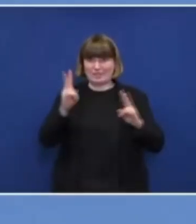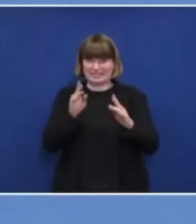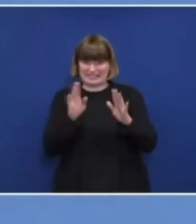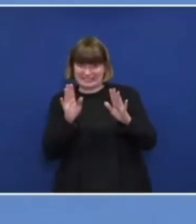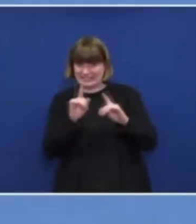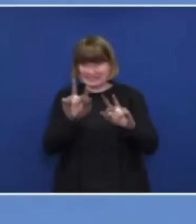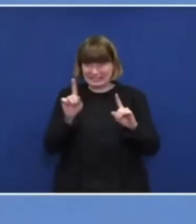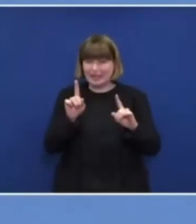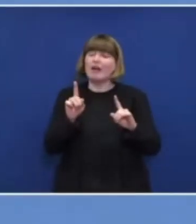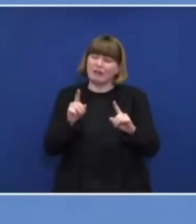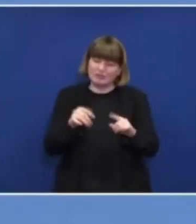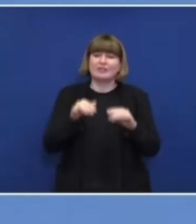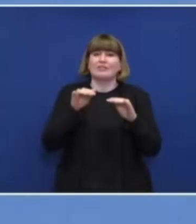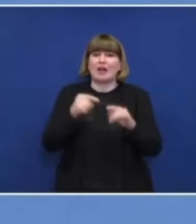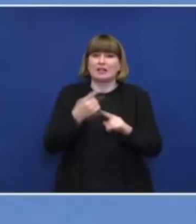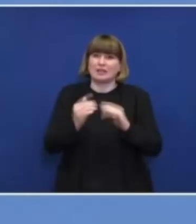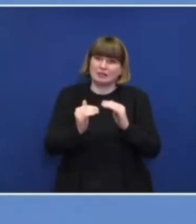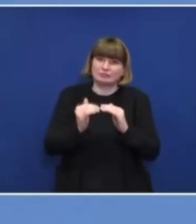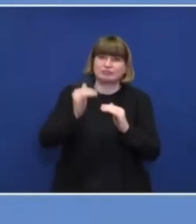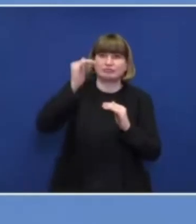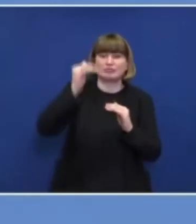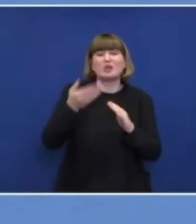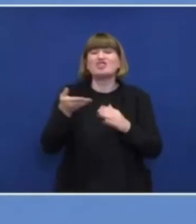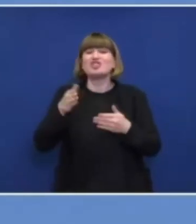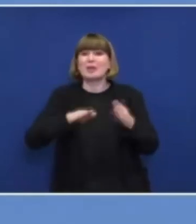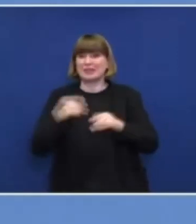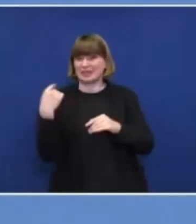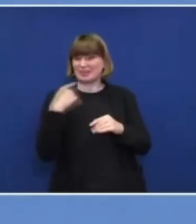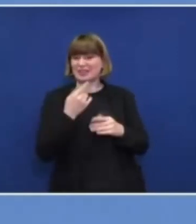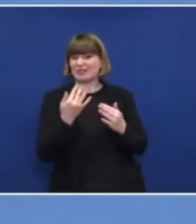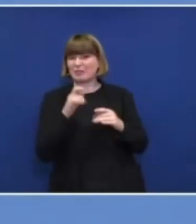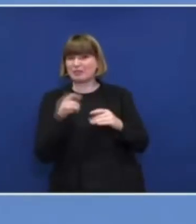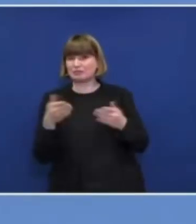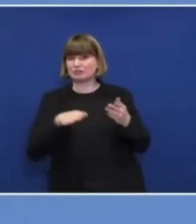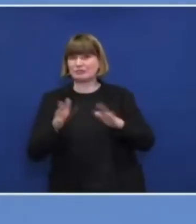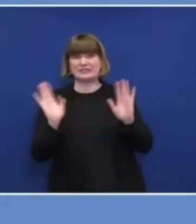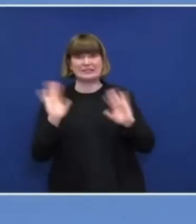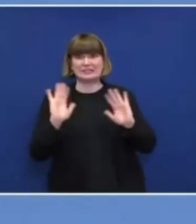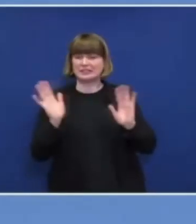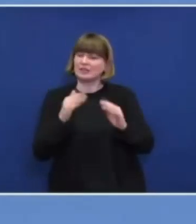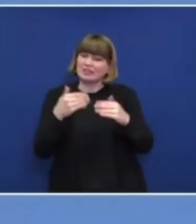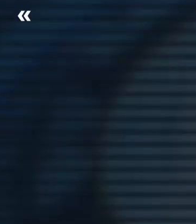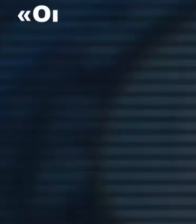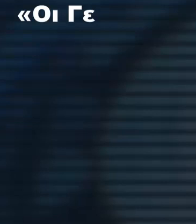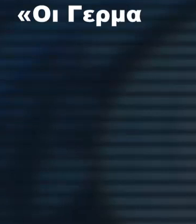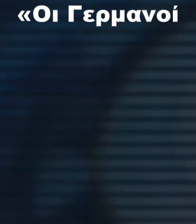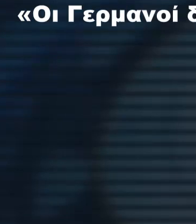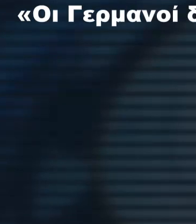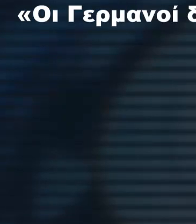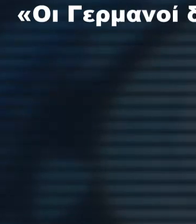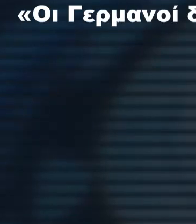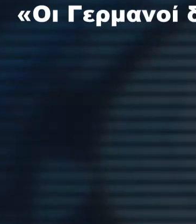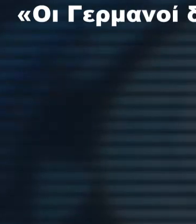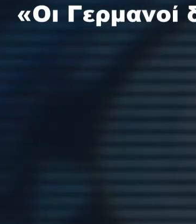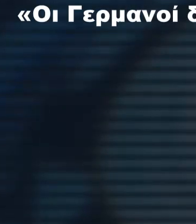Καρλ Λάουτερμπαχ, προκαλώντας ποικίλα σχόλια και αντιδράσεις. Ο ίδιος πρόσθεσε χαρακτηριστικά πως οι Γερμανοί δεν πρέπει